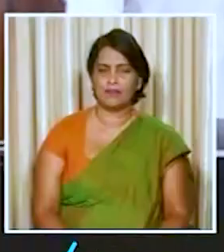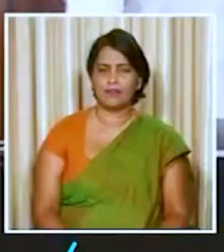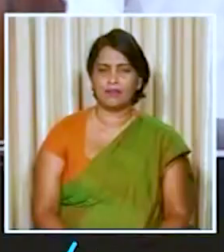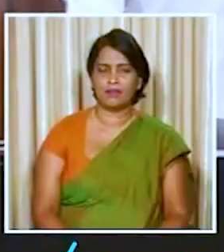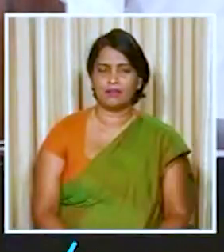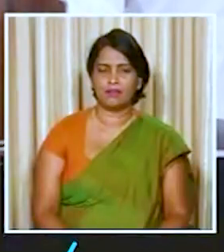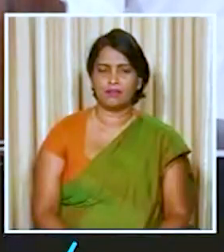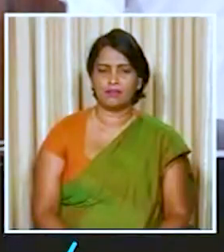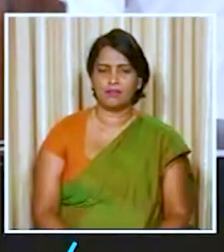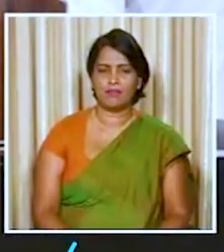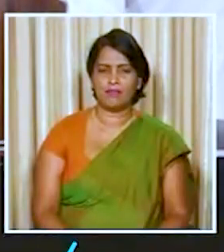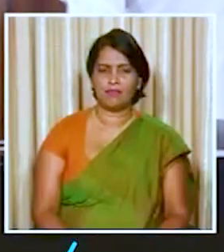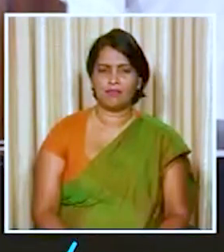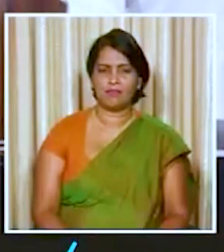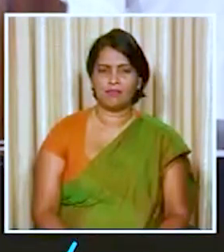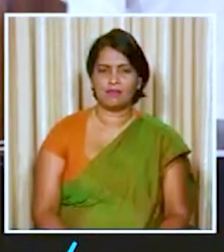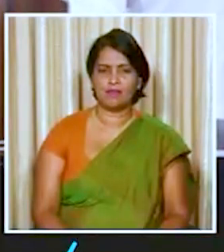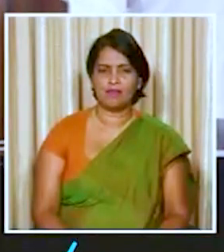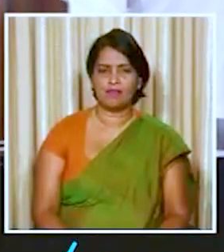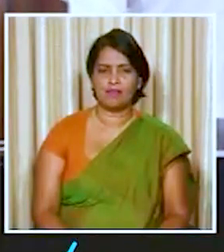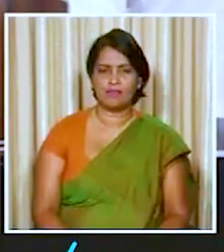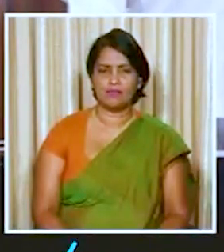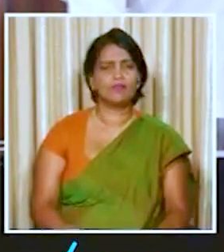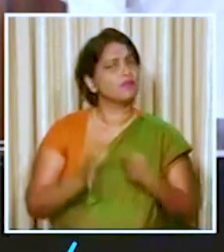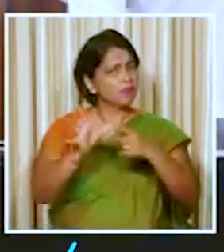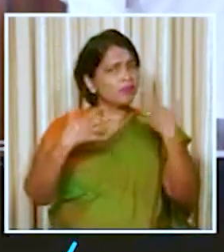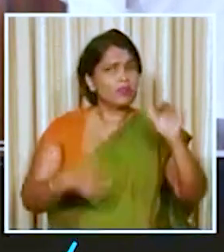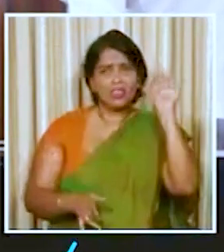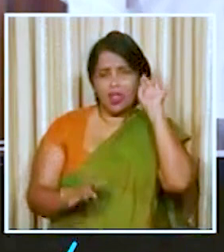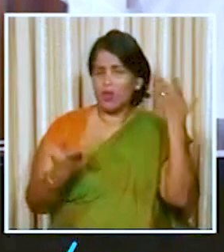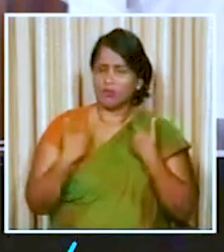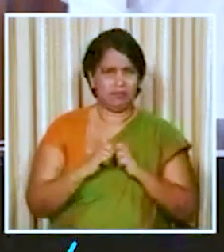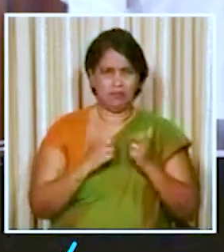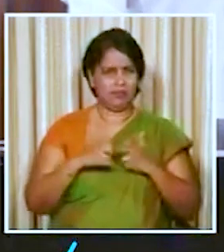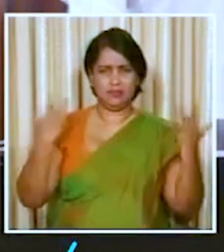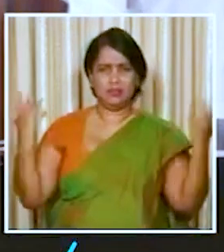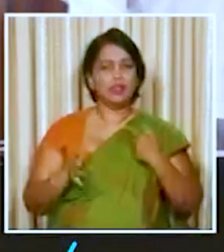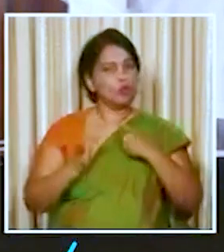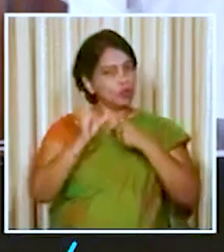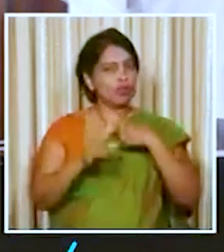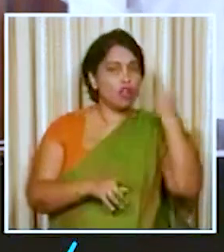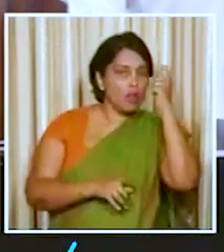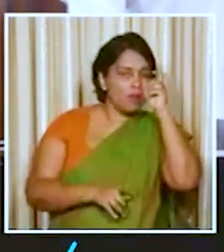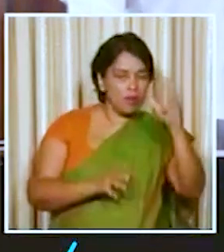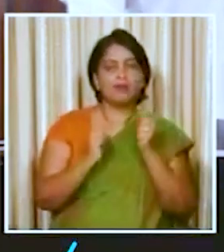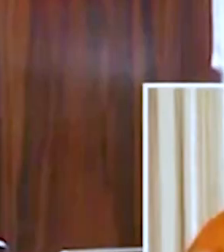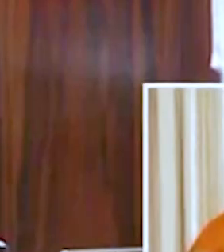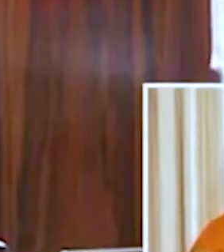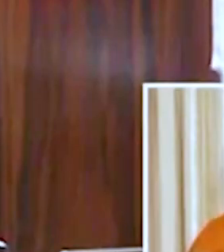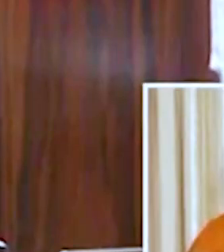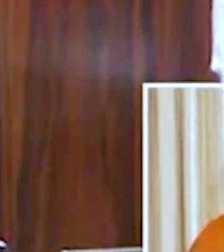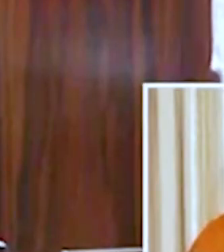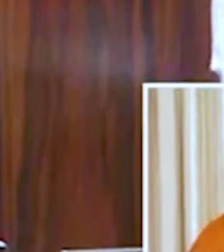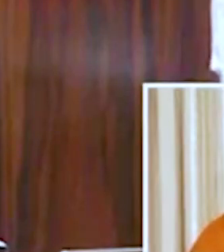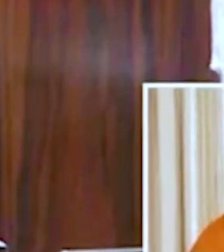ఓడై నే ఉత్తరయక్ దున్నా అహున్ నత్తం కరన్ దేయక్ నే ఉత్తరయక్ దున్నా మే గన హోయలా బల అవశ్య కటయుతు కరన్నం కేలా